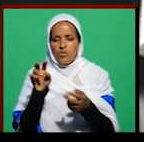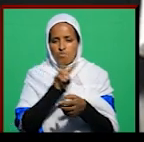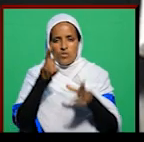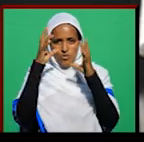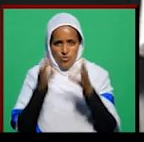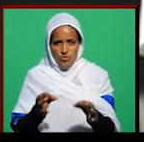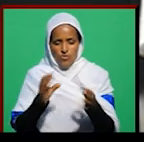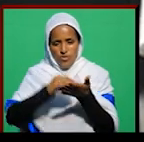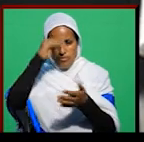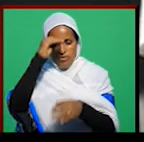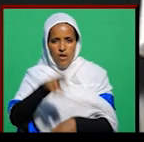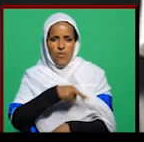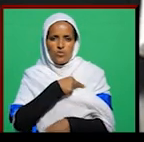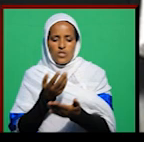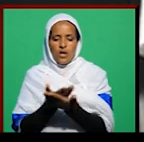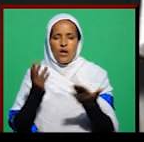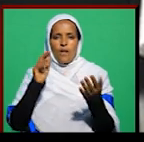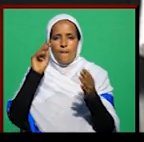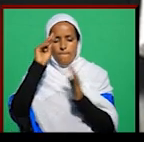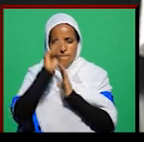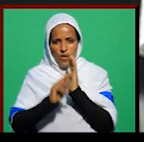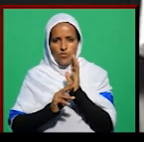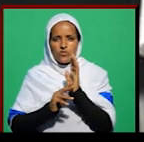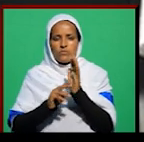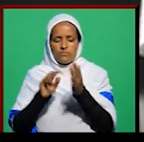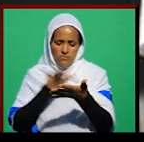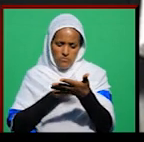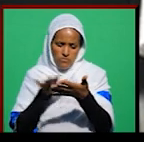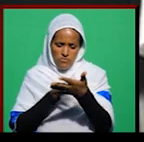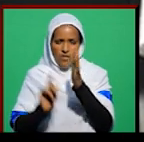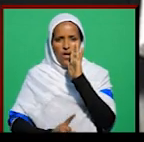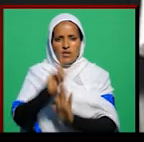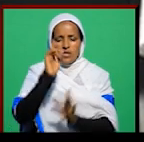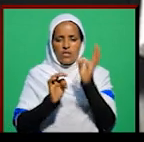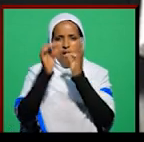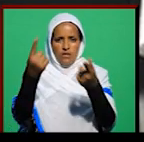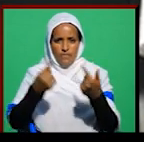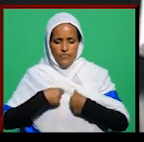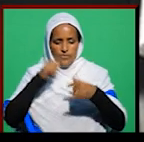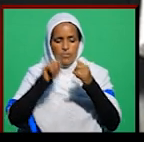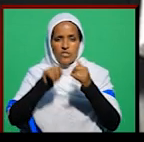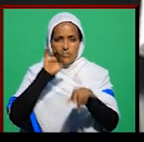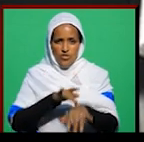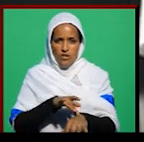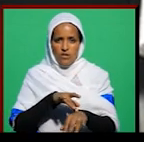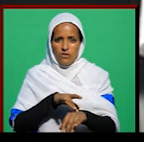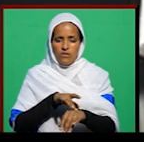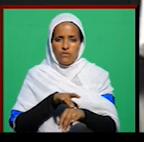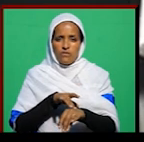ኤፌሶና በጉባኤ ቁስጥንጥንያ የተወሰነውን ትምህርተ ሃይማኖት ወይም ነገረ መለኮት ሲያጠናና ሲማር እንዳደገ ነው ታሪኩ የሚነግረን። መጨረሻም